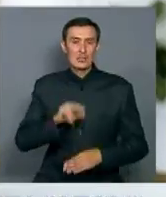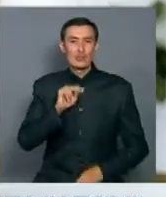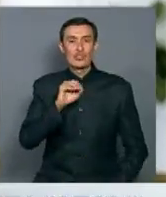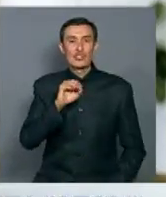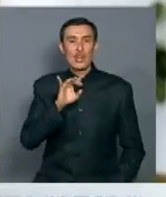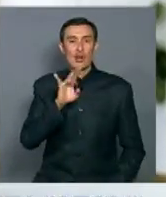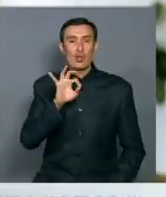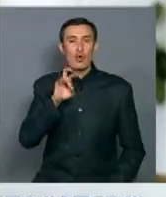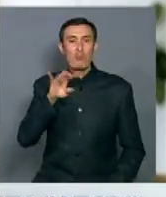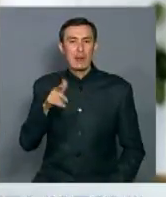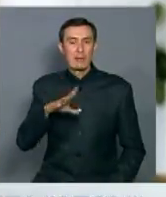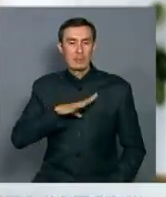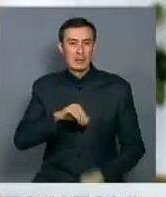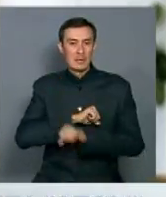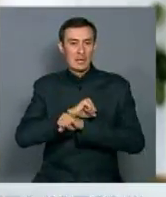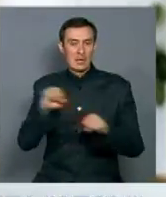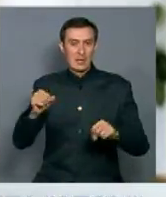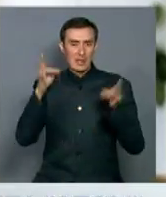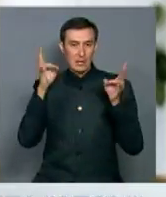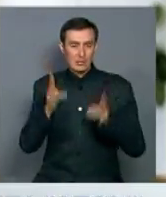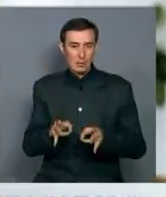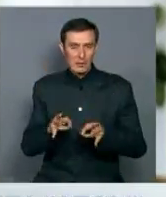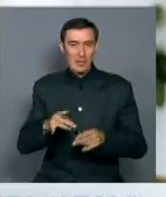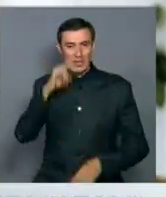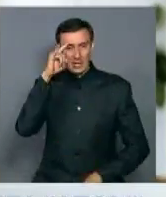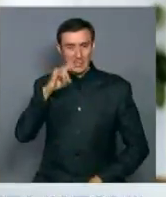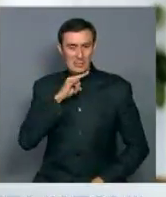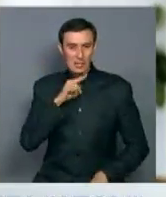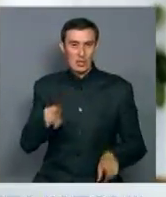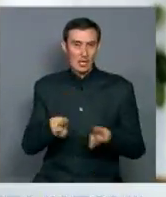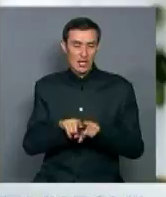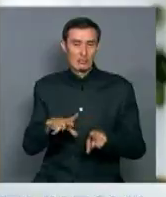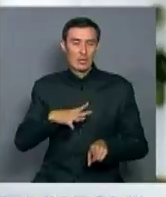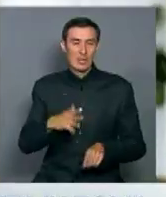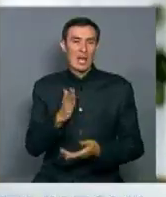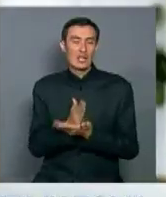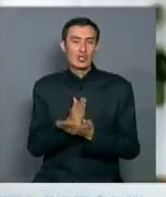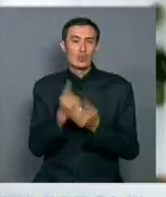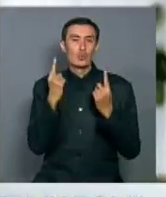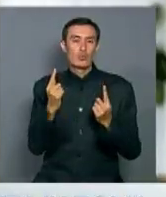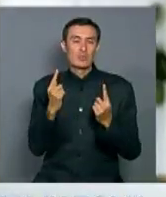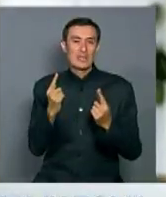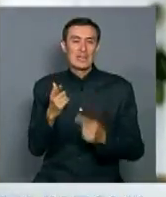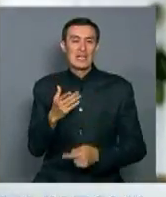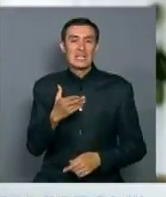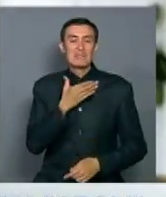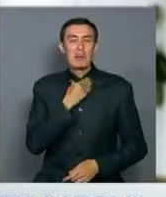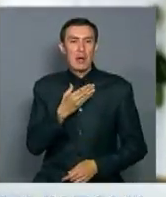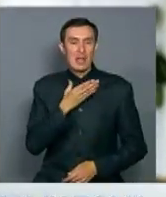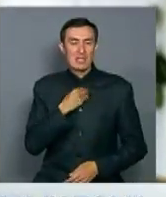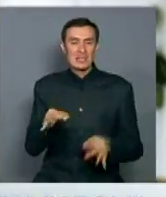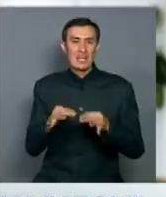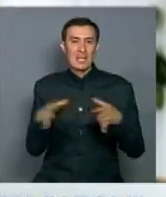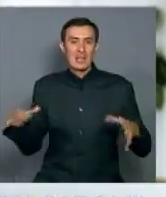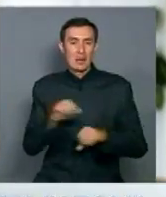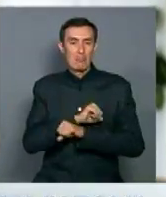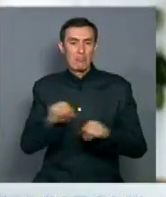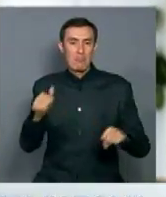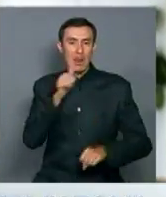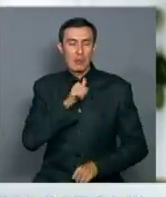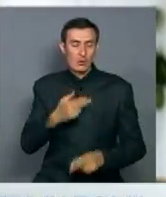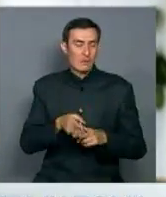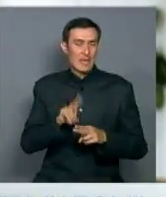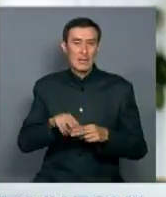Чернобыльской катастрофы, и для Казахстана, где находился крупнейший в мире Семипалатинский ядерный полигон, эти